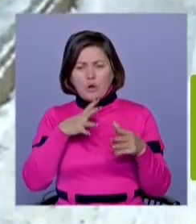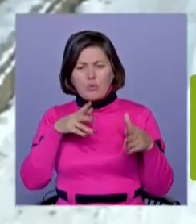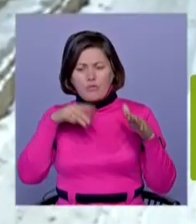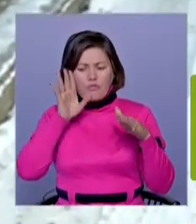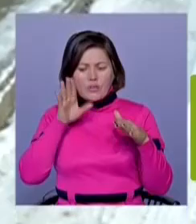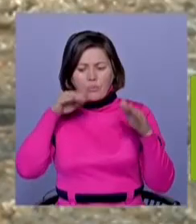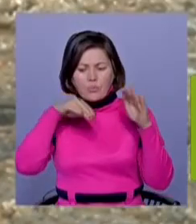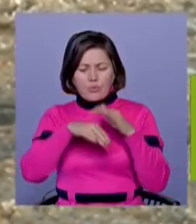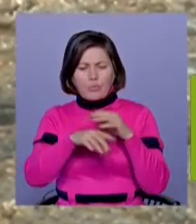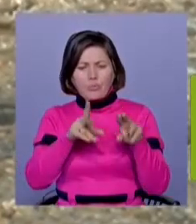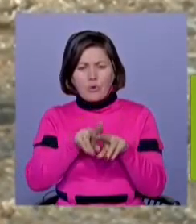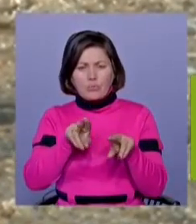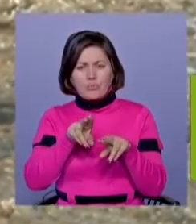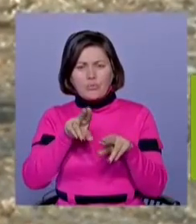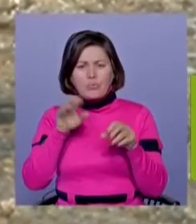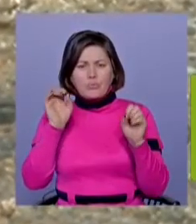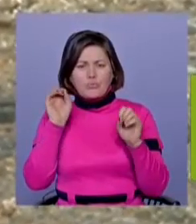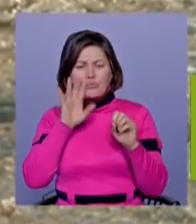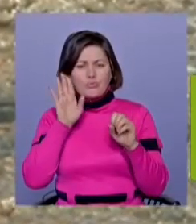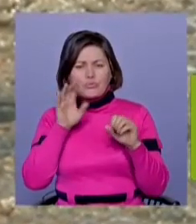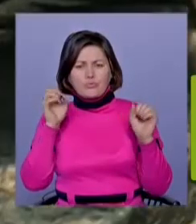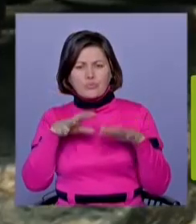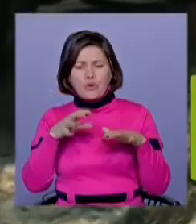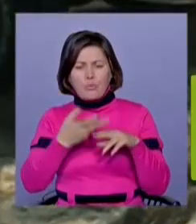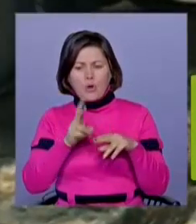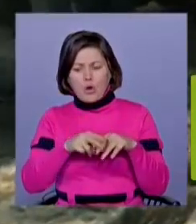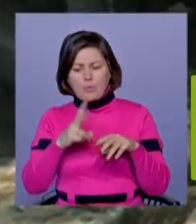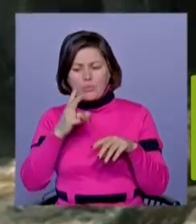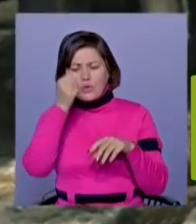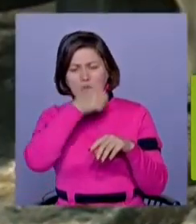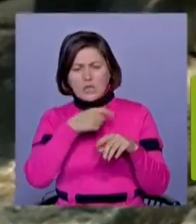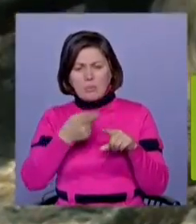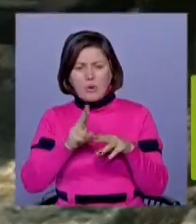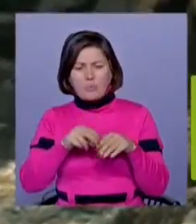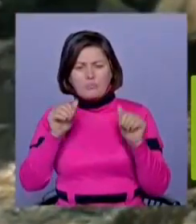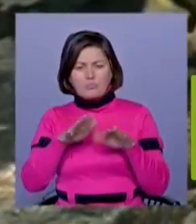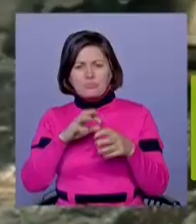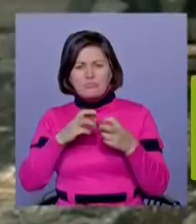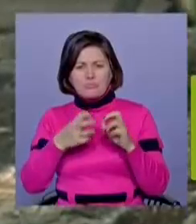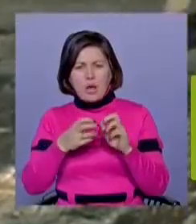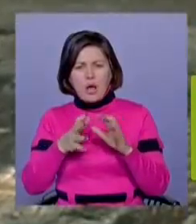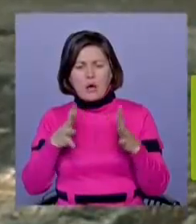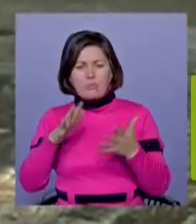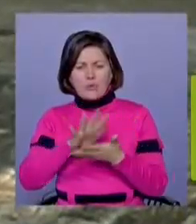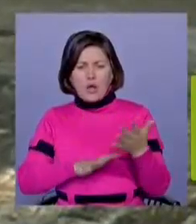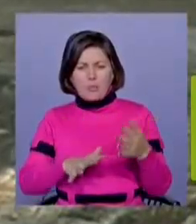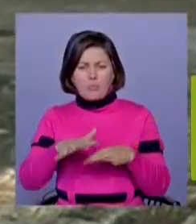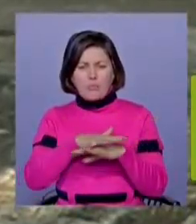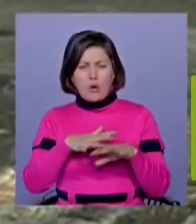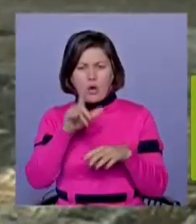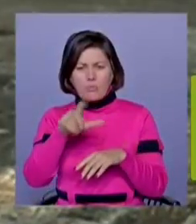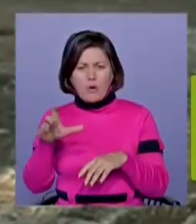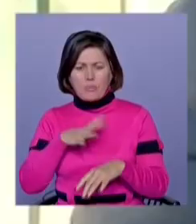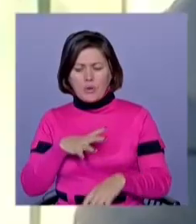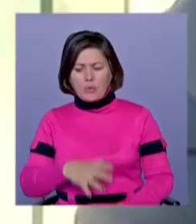орналасқандықтан жауған жауын шашын осында келіп жиналады. Ал 2 жылдан бері жандарына батқан мәселе шешілмей келеді деп шағымданды жұрт. Как